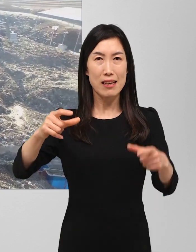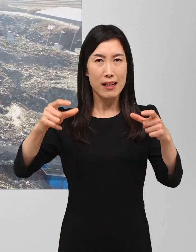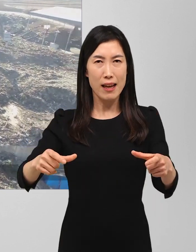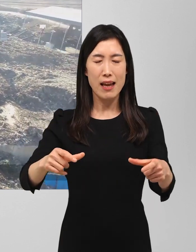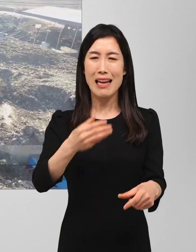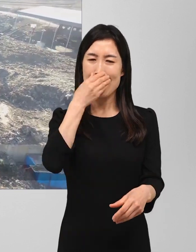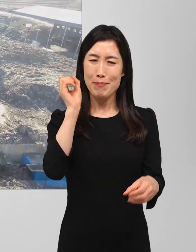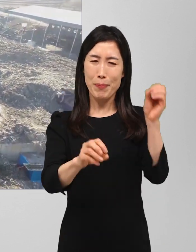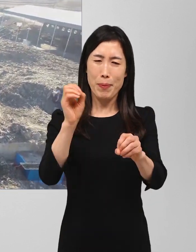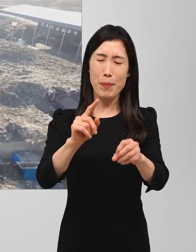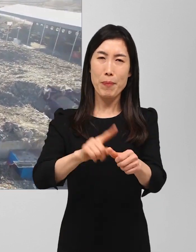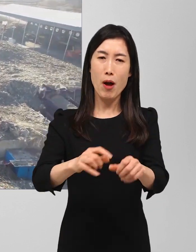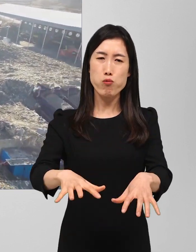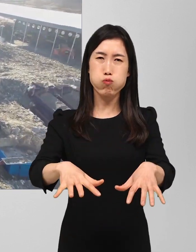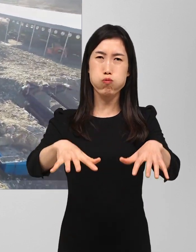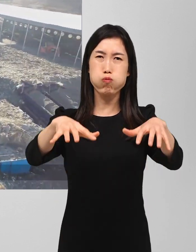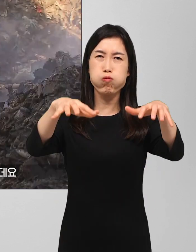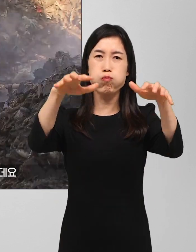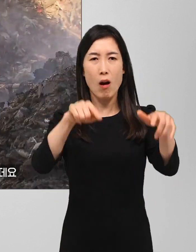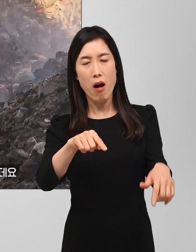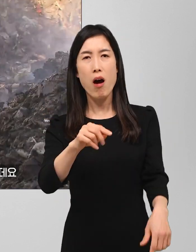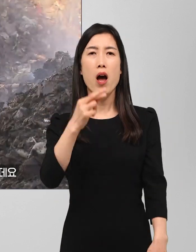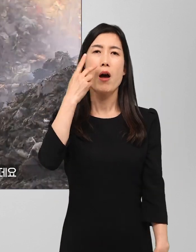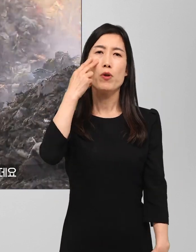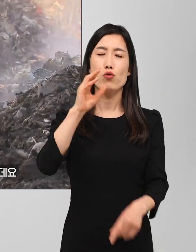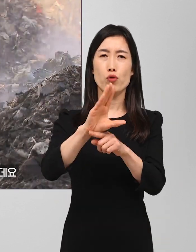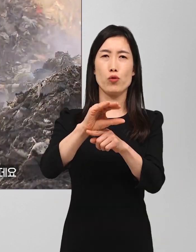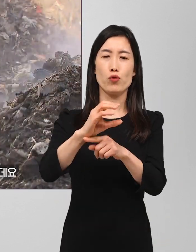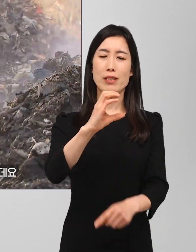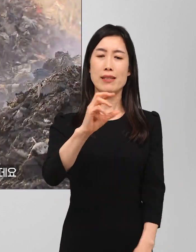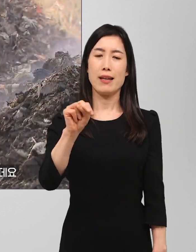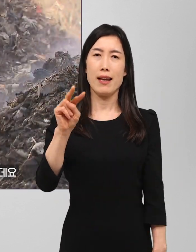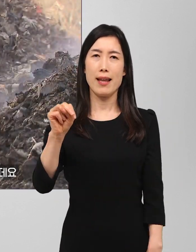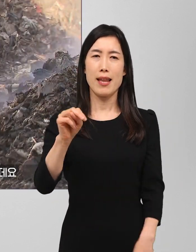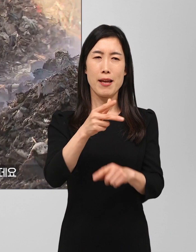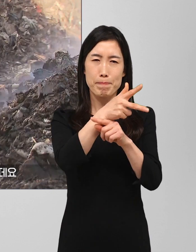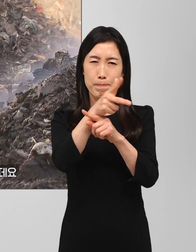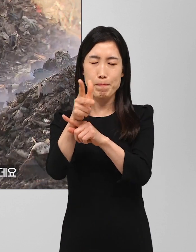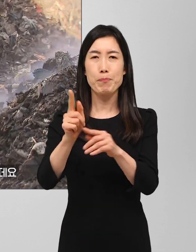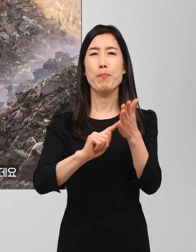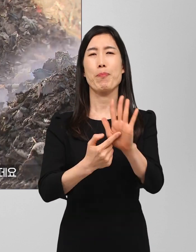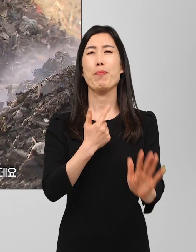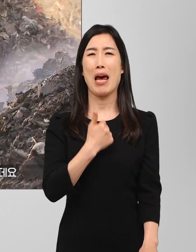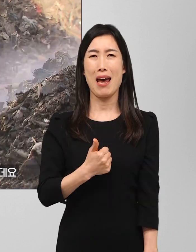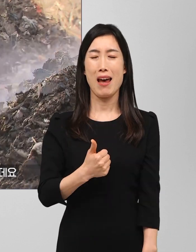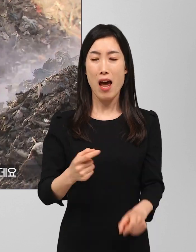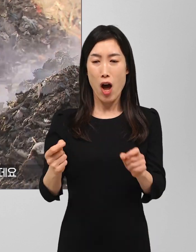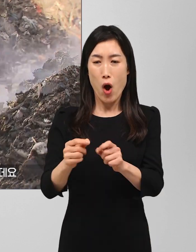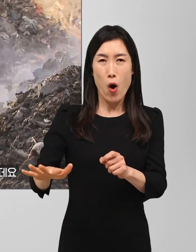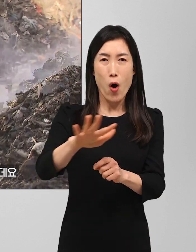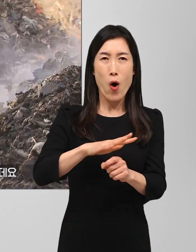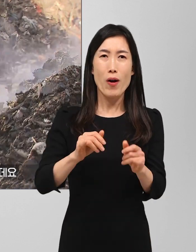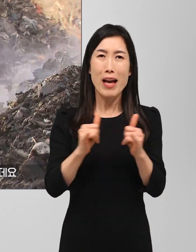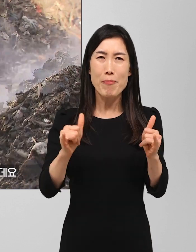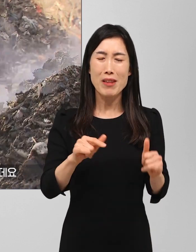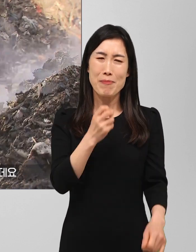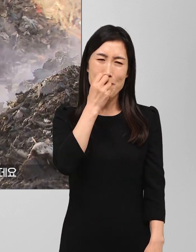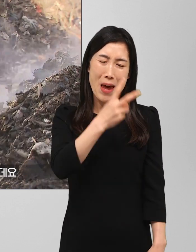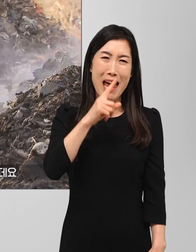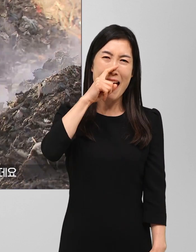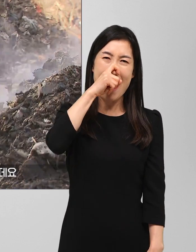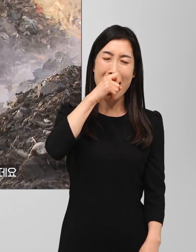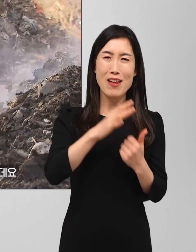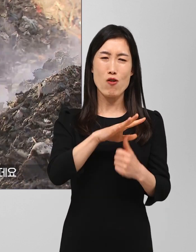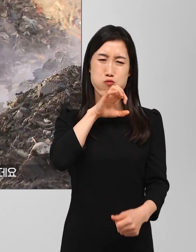사례가 CNN에 보도된 바가 있습니다. 주변의 주민들은 악취와 오염으로 인해 고통이 심했는데요.